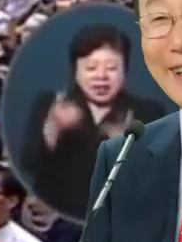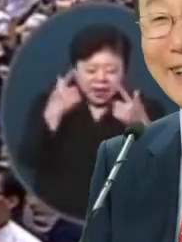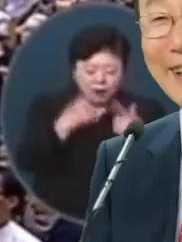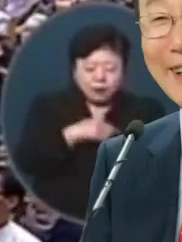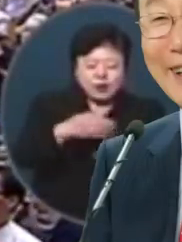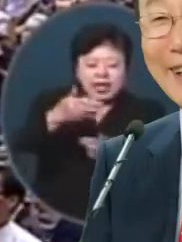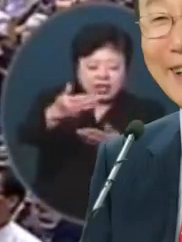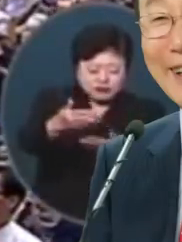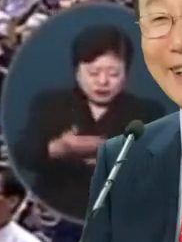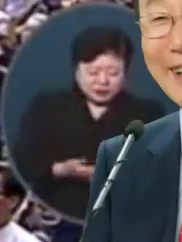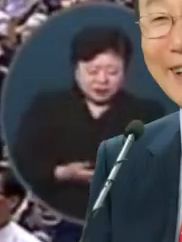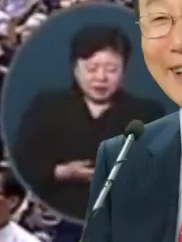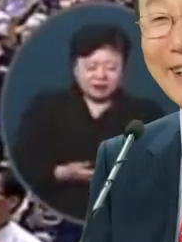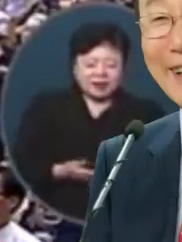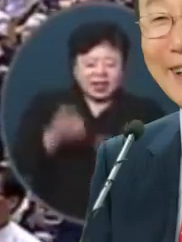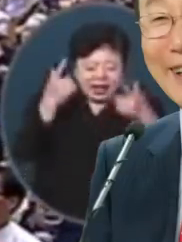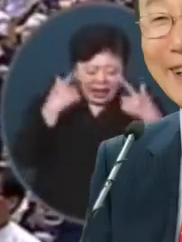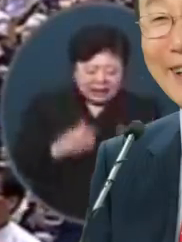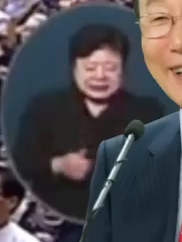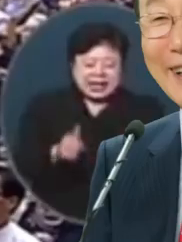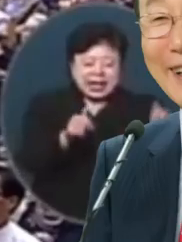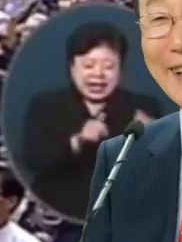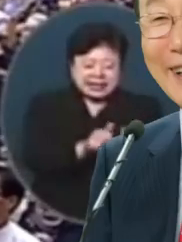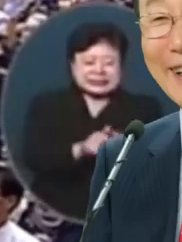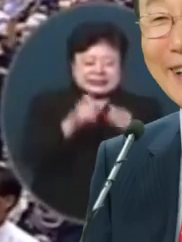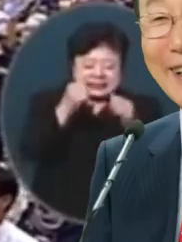보내사 항상 같이 계신